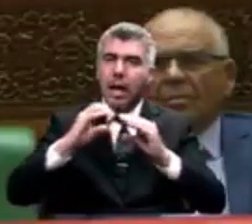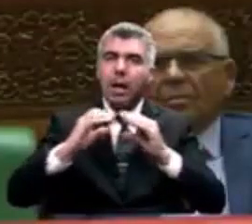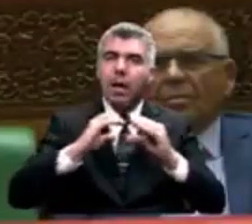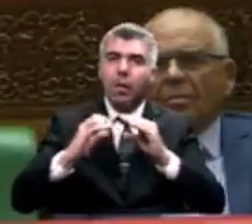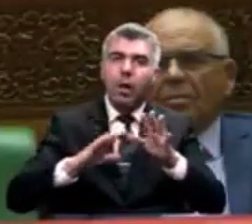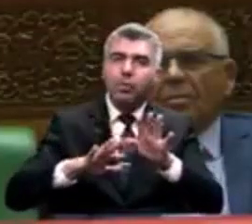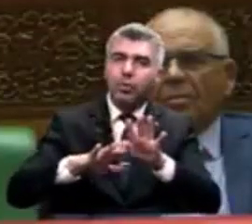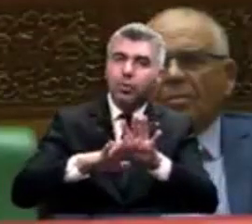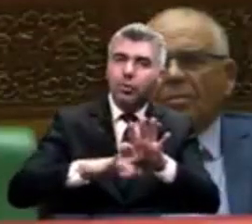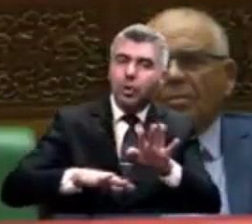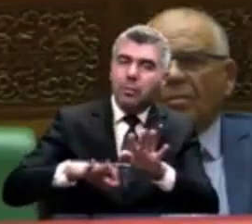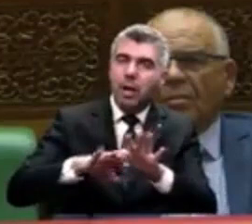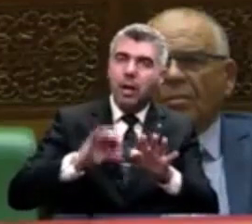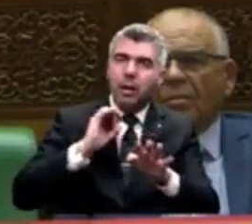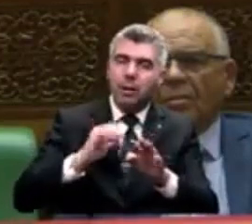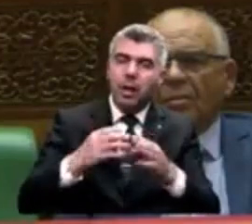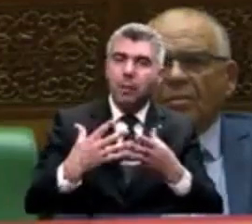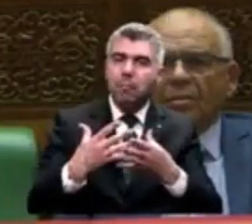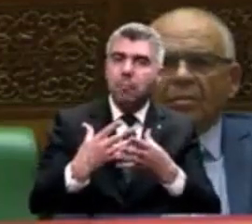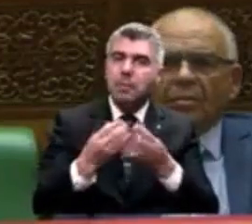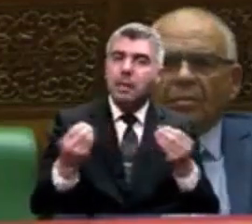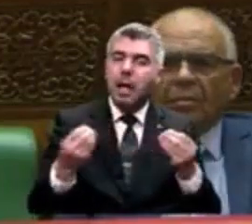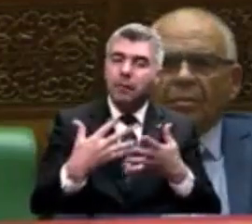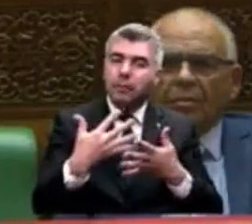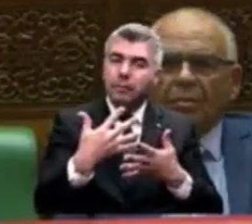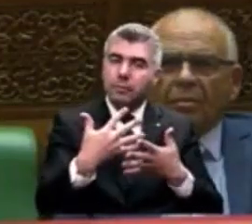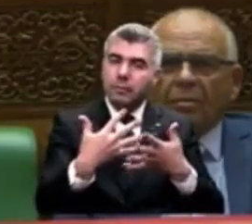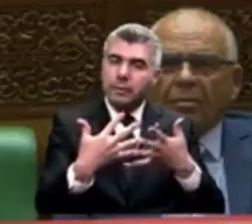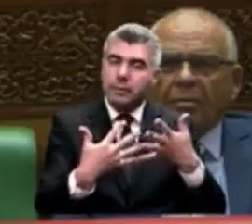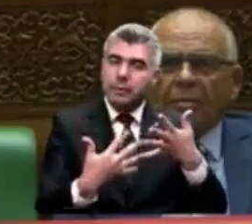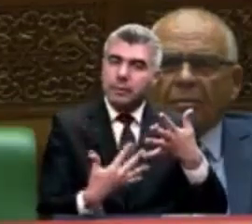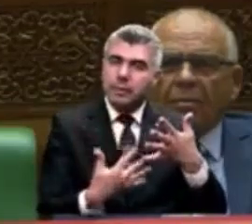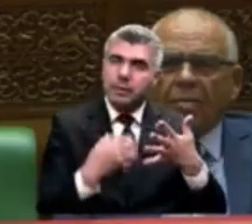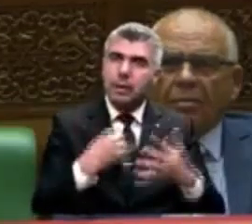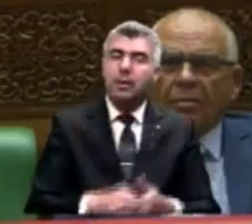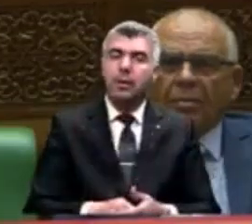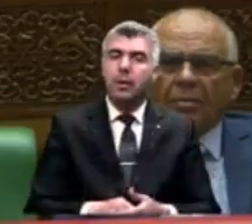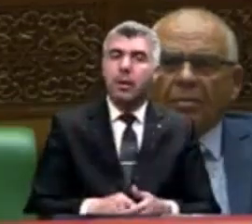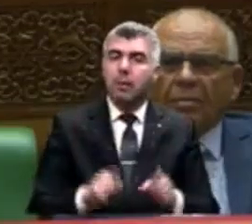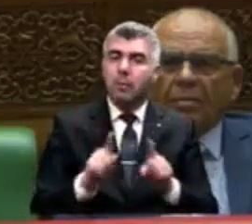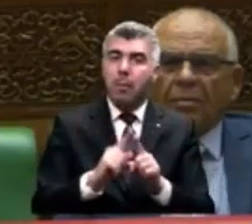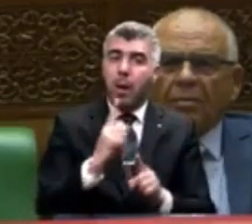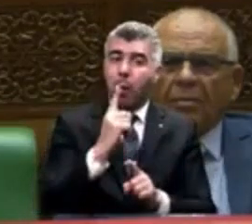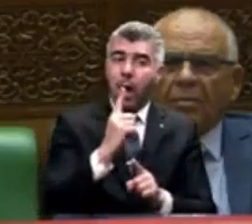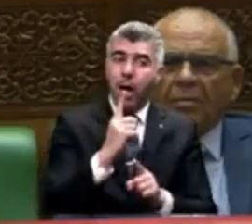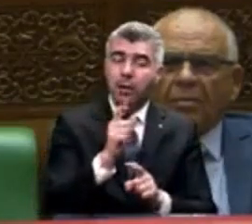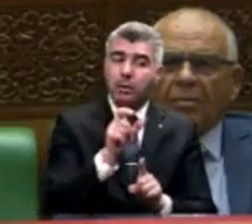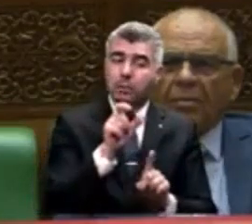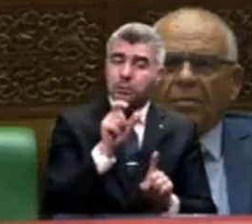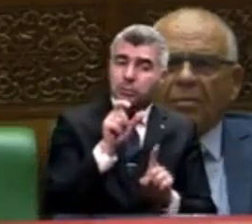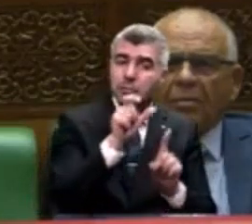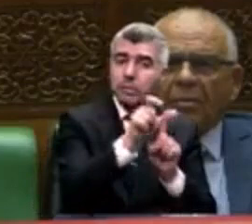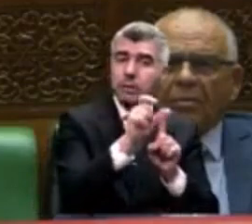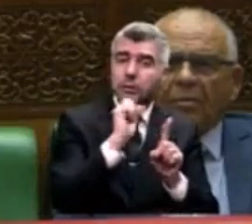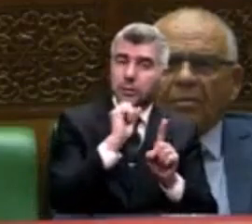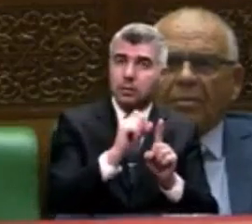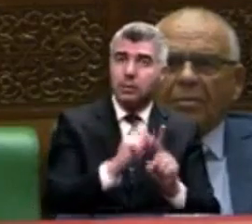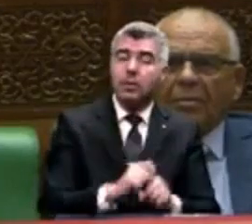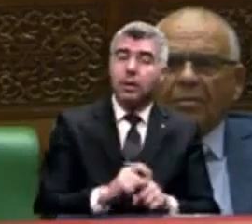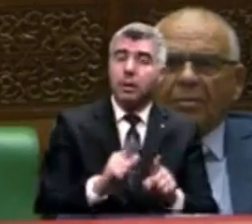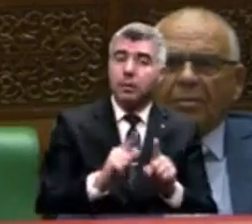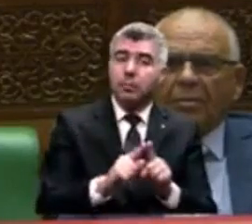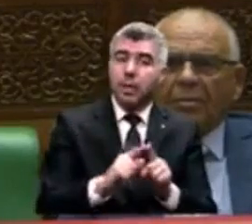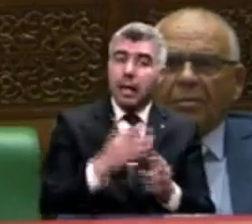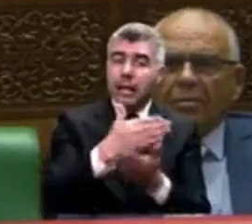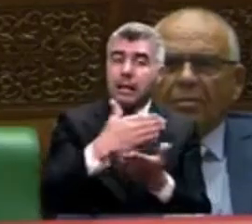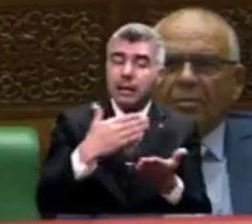الاجتماعي ديال واحد الفئة اللي ماشي فقط الناس كتهم، فقط أكثر من نصف ديال